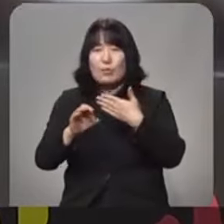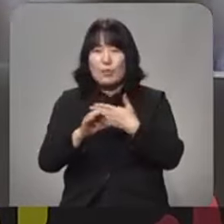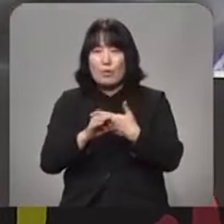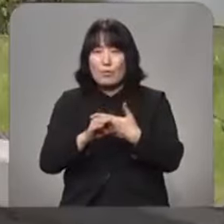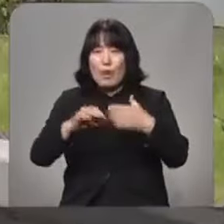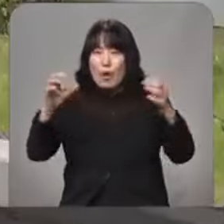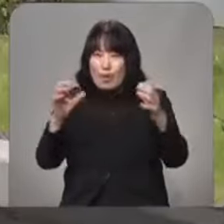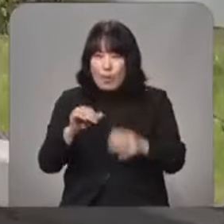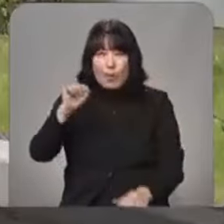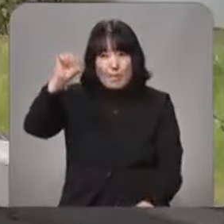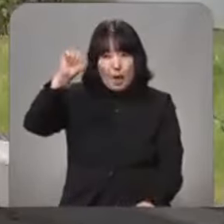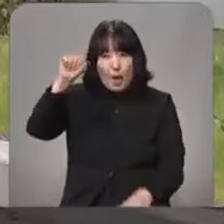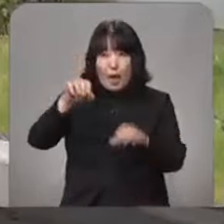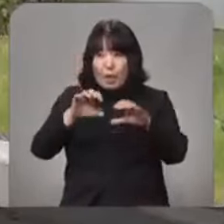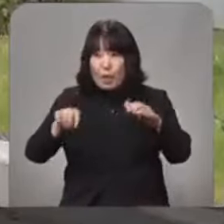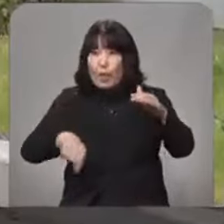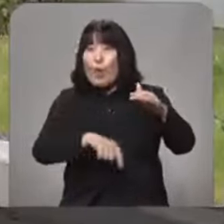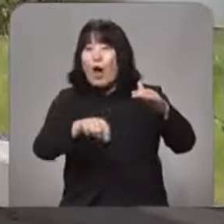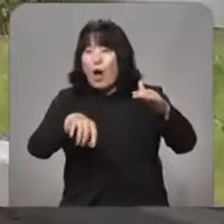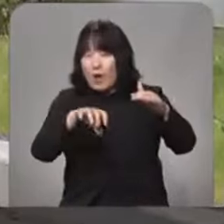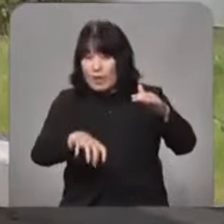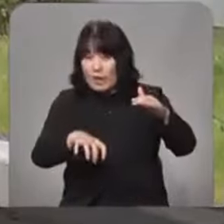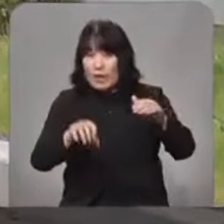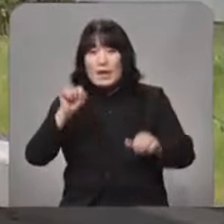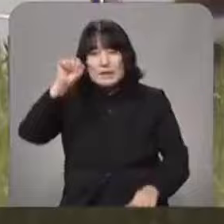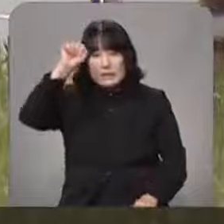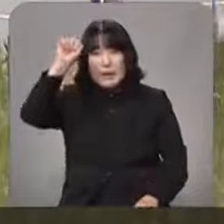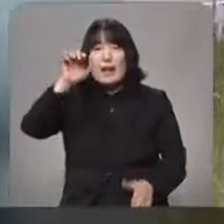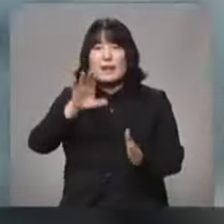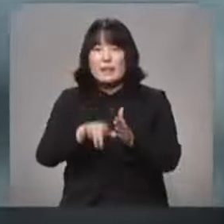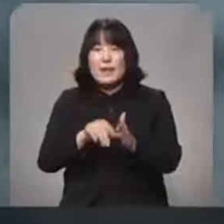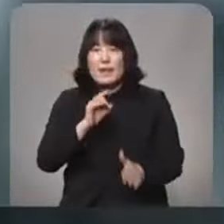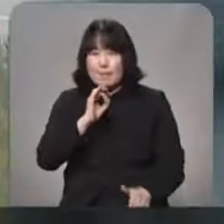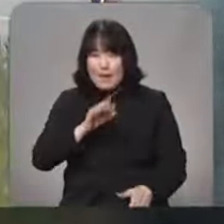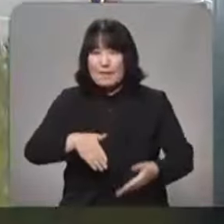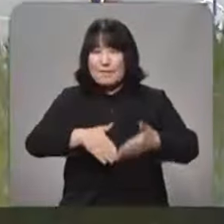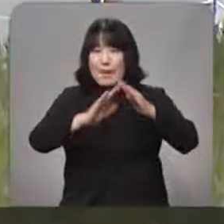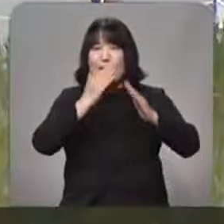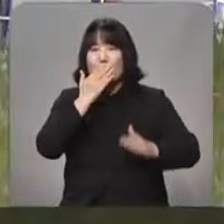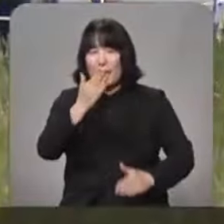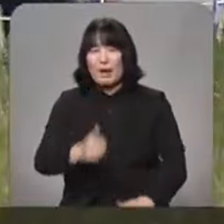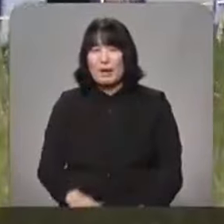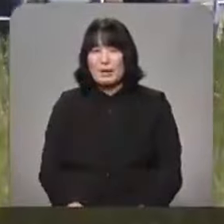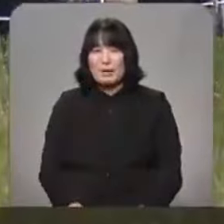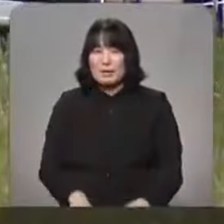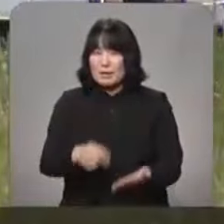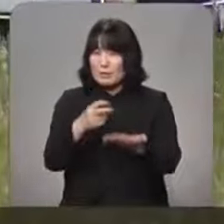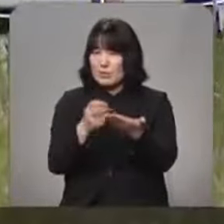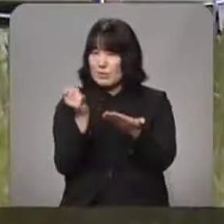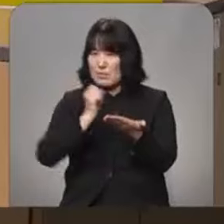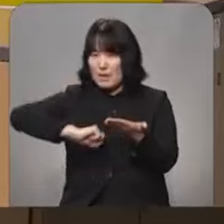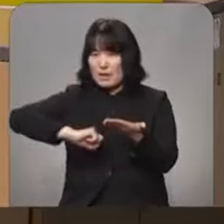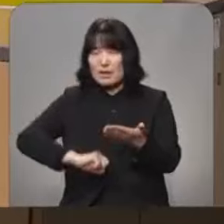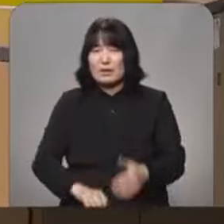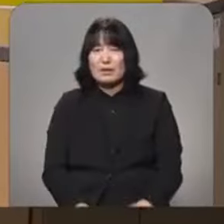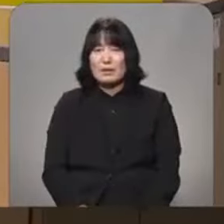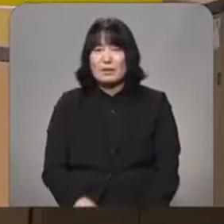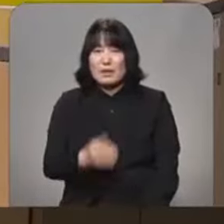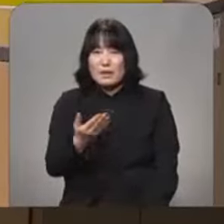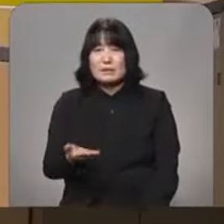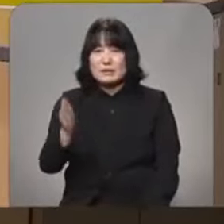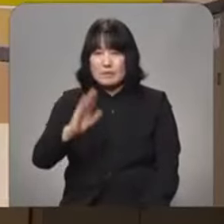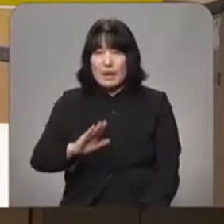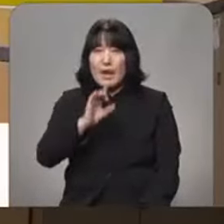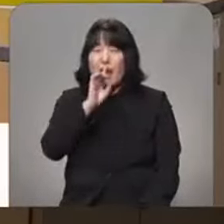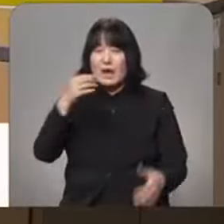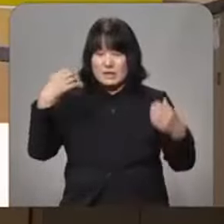관련 현수막은 집회 장소 안에 집회가 열릴 때만 설치할 수 있는데 이를 지키지 않았기 때문입니다. 하지만